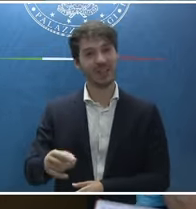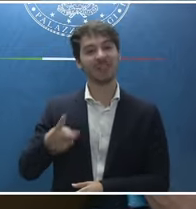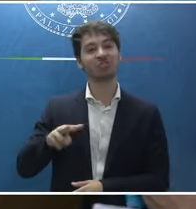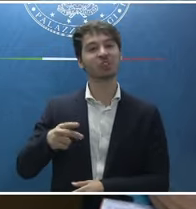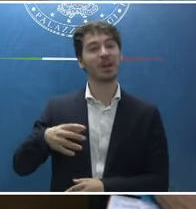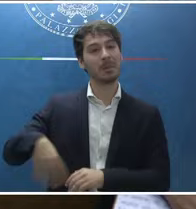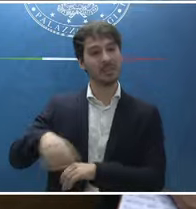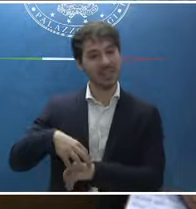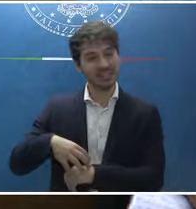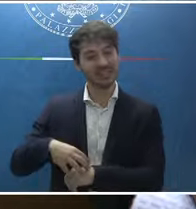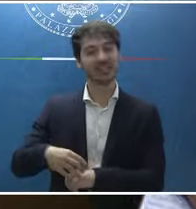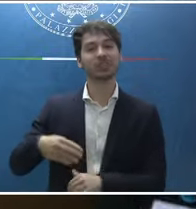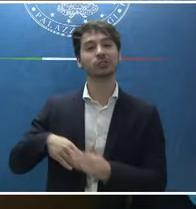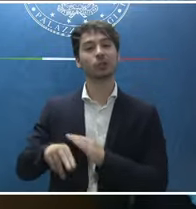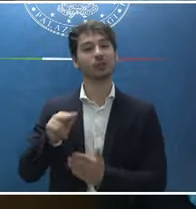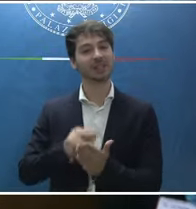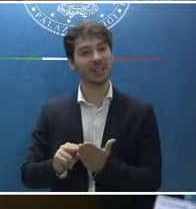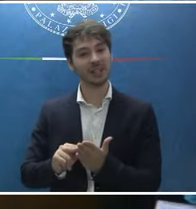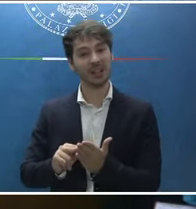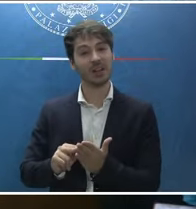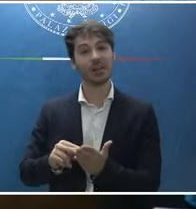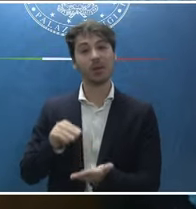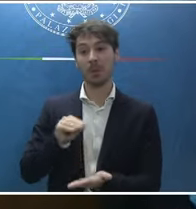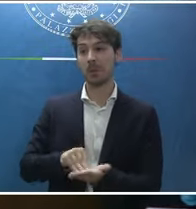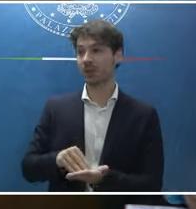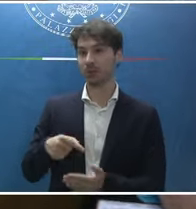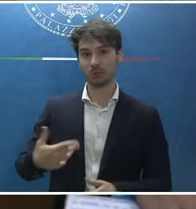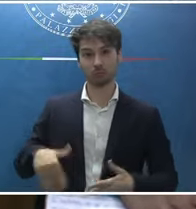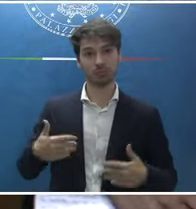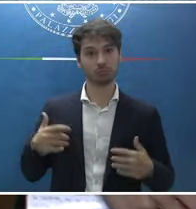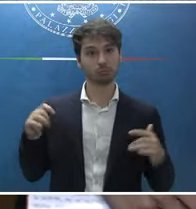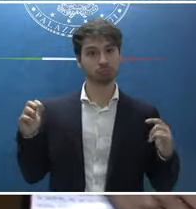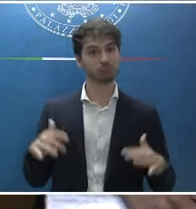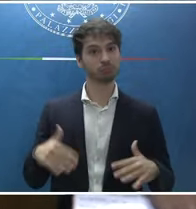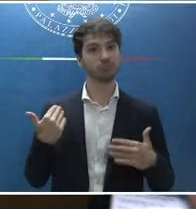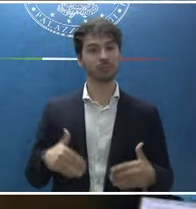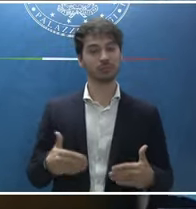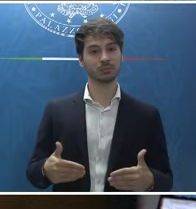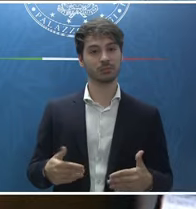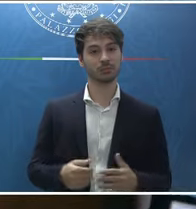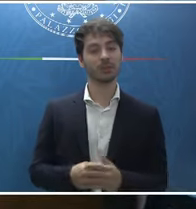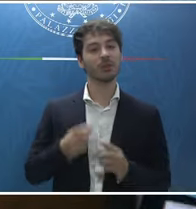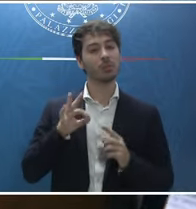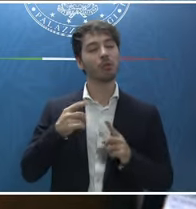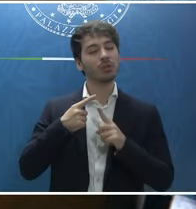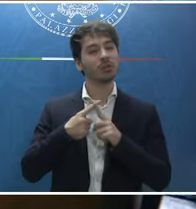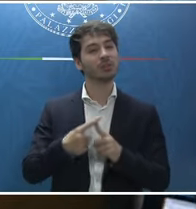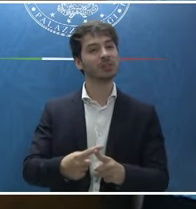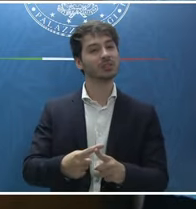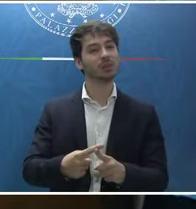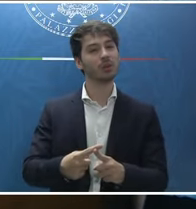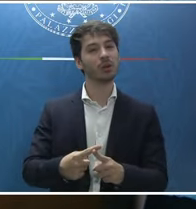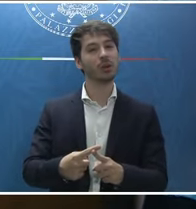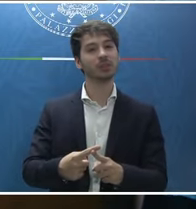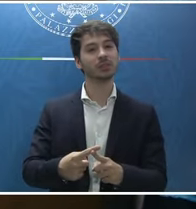viceministri e i sottosegretari, la cui presenza così numerosa questa sera testimonia anzitutto un fatto, che